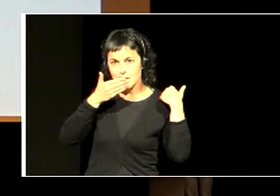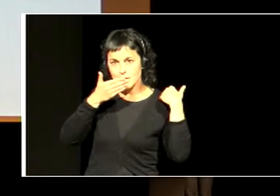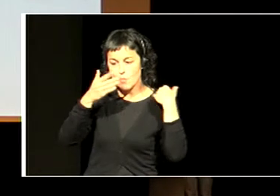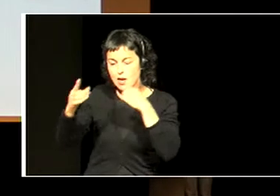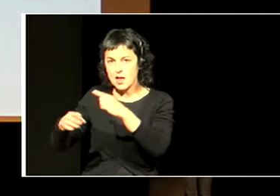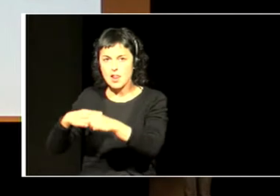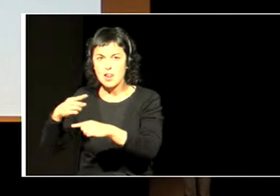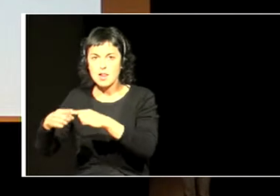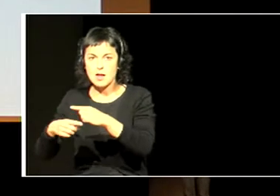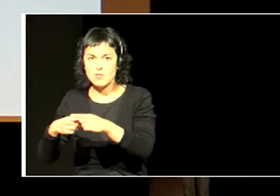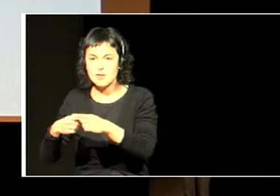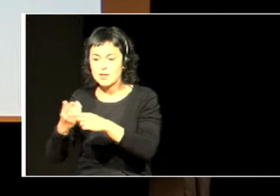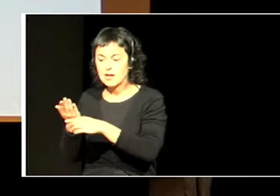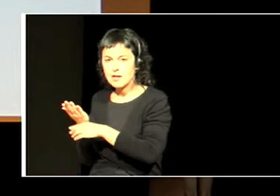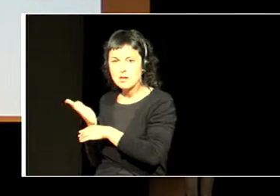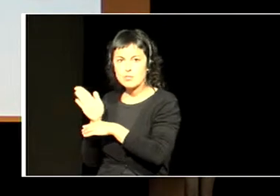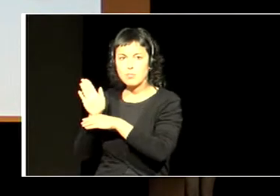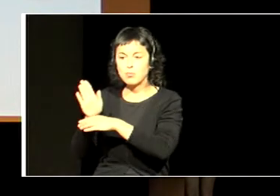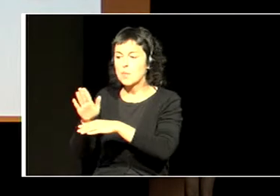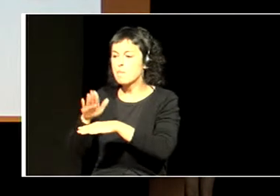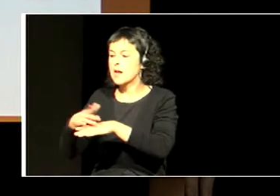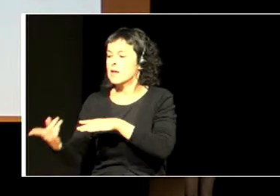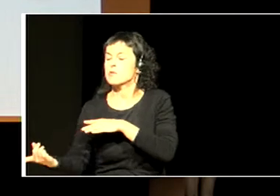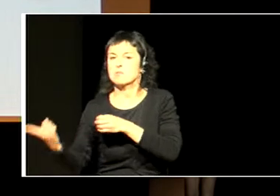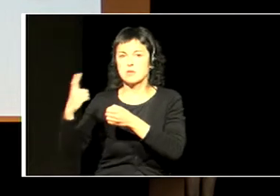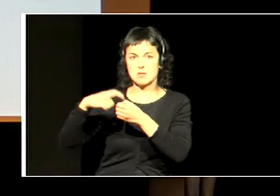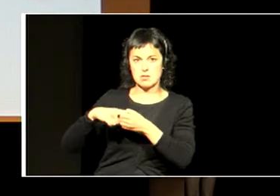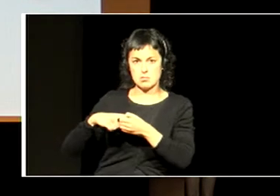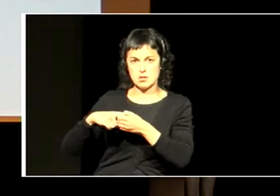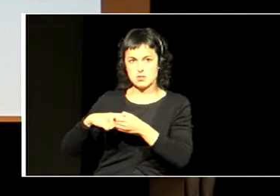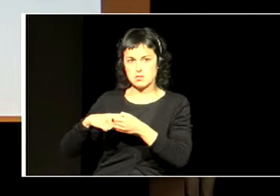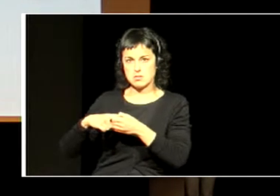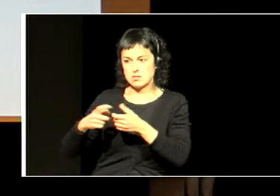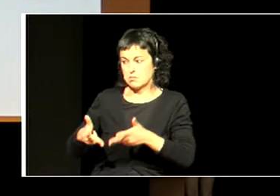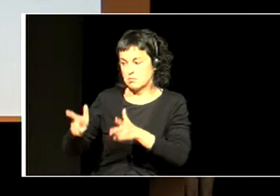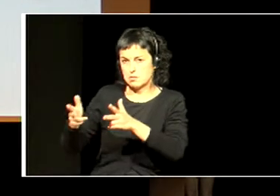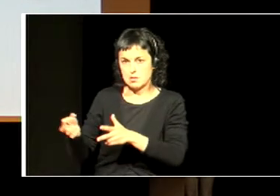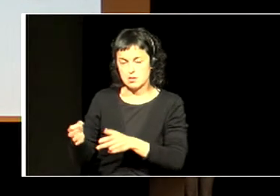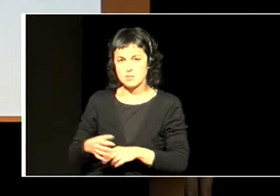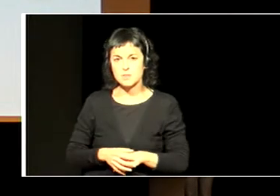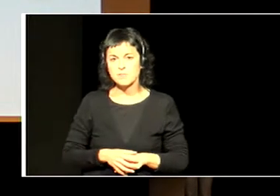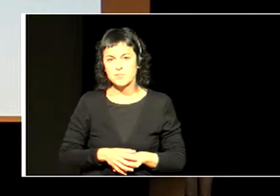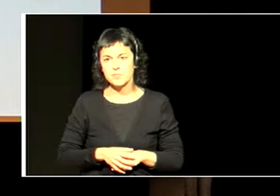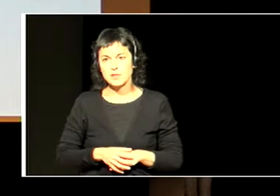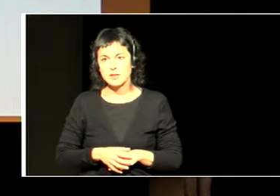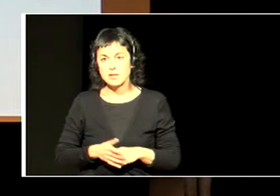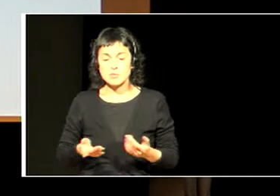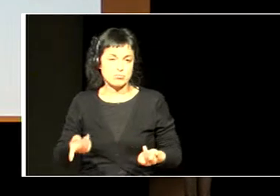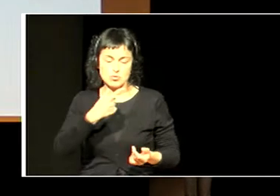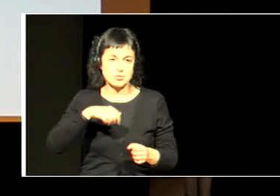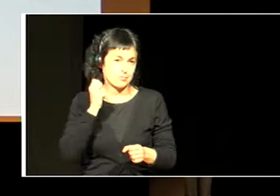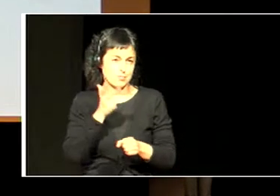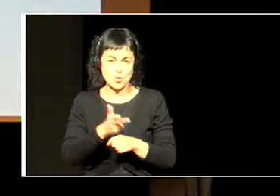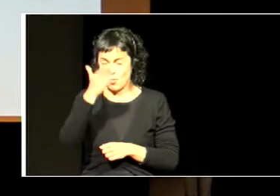familiei eskaintzeko aukera parte hartzeko. Eta momentu honetan hori da gure erronka